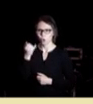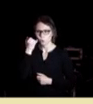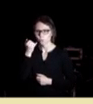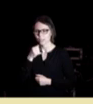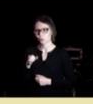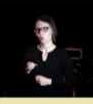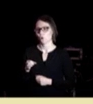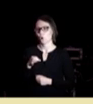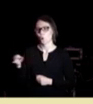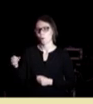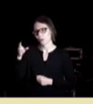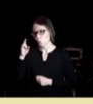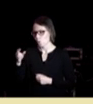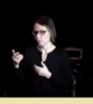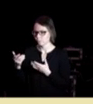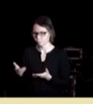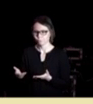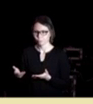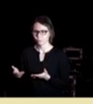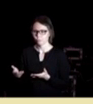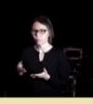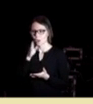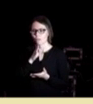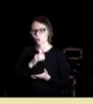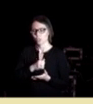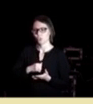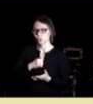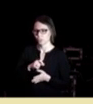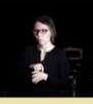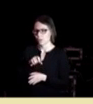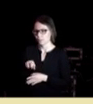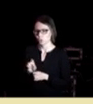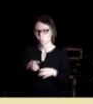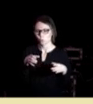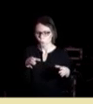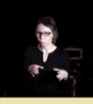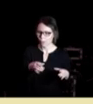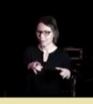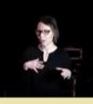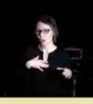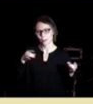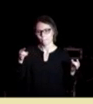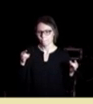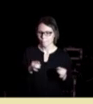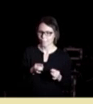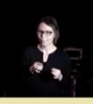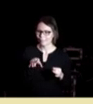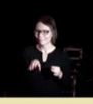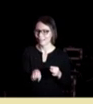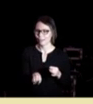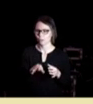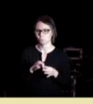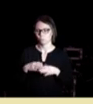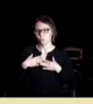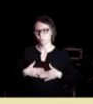Jonsen og Ødegård har pekt på i et arbeid at alvorlige syke pasienter som gruppe har mindre tilgang